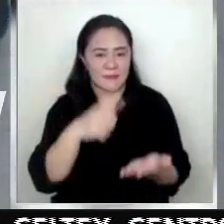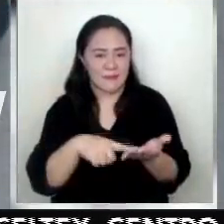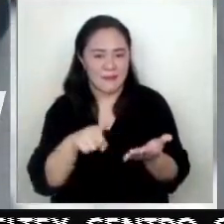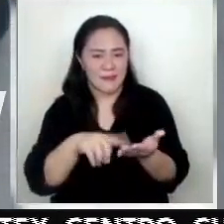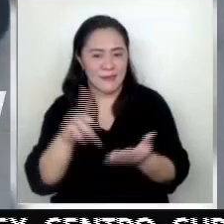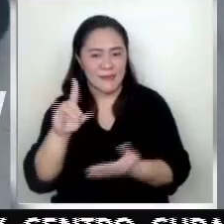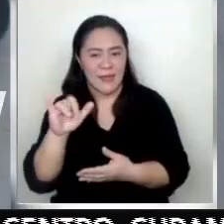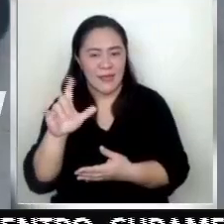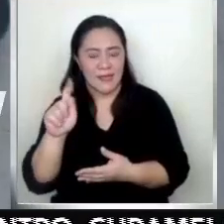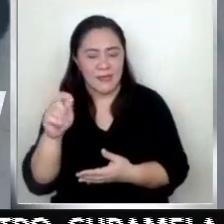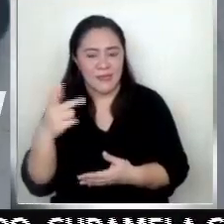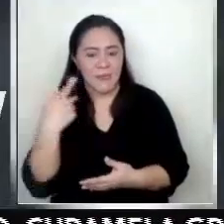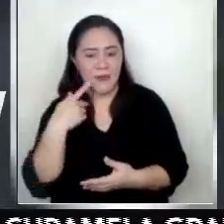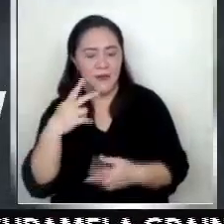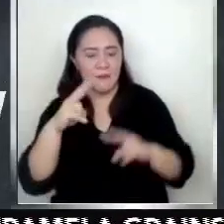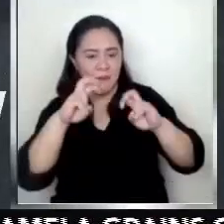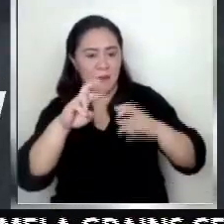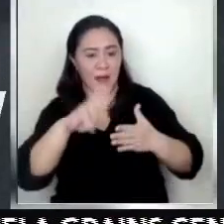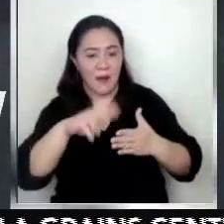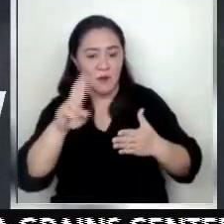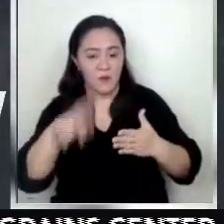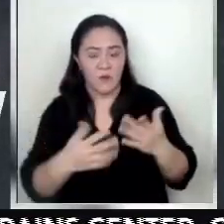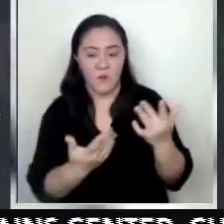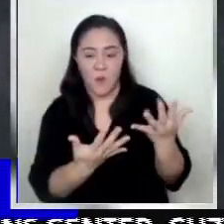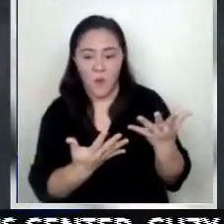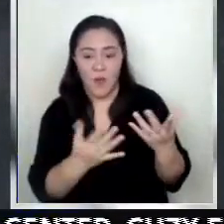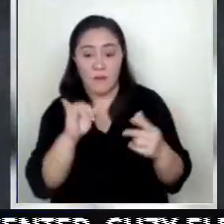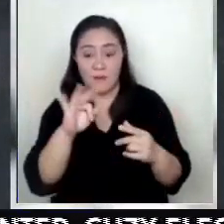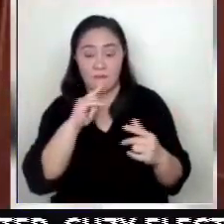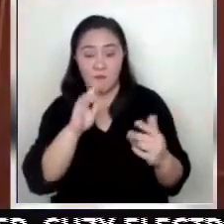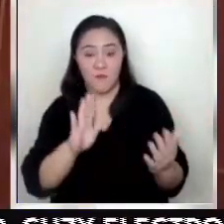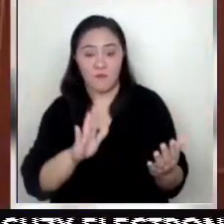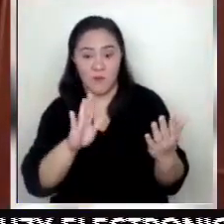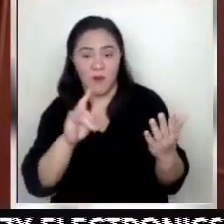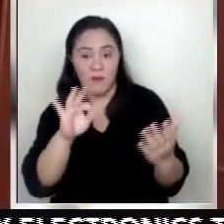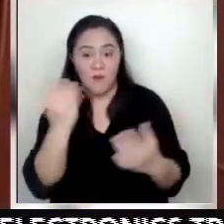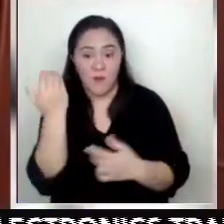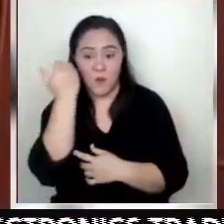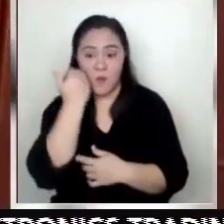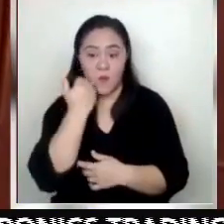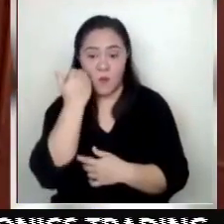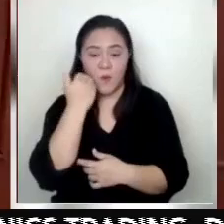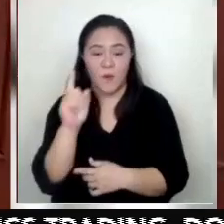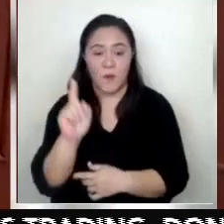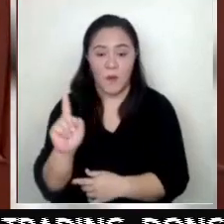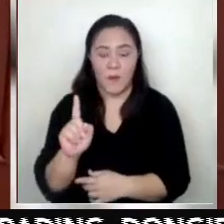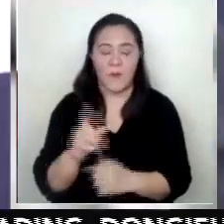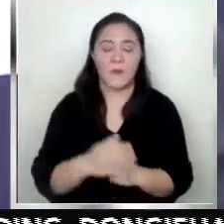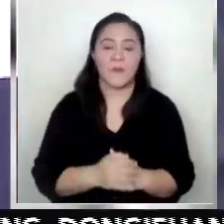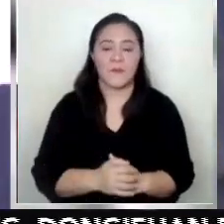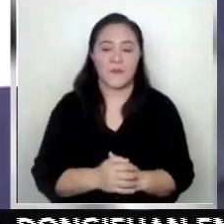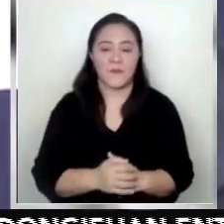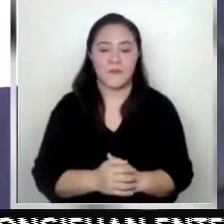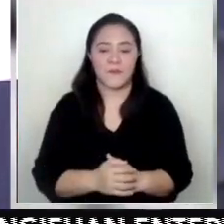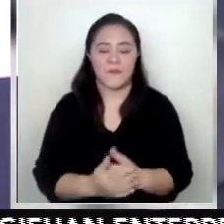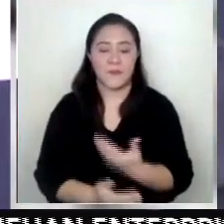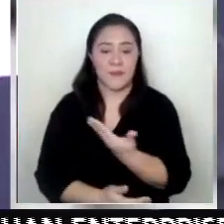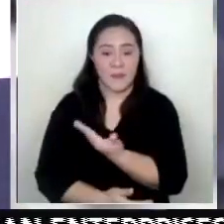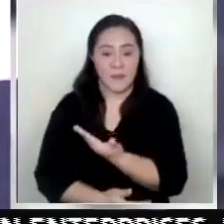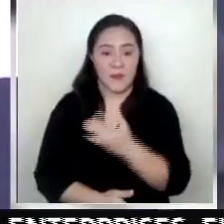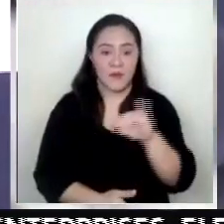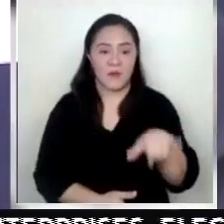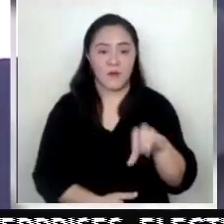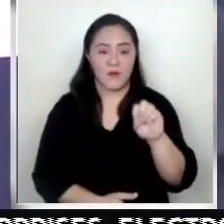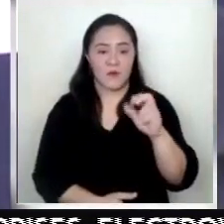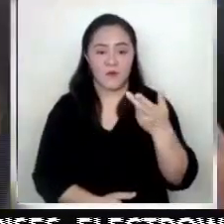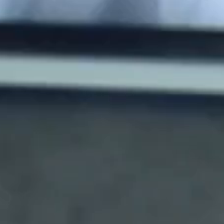imbestigasyon at handa silang harapin kung may mga makitang pagkukulang para sa GMA integrated news Joseph Morong nakatutok 24